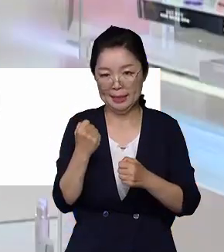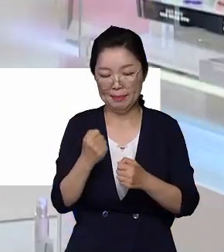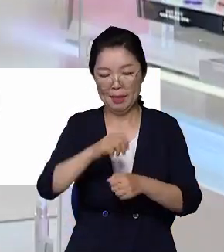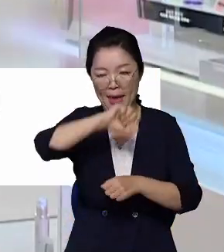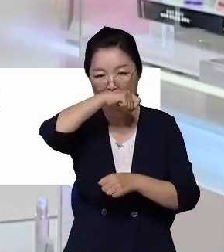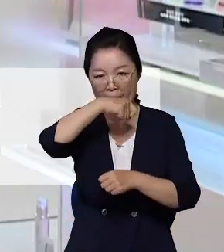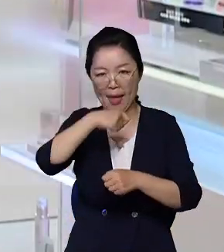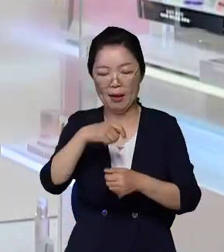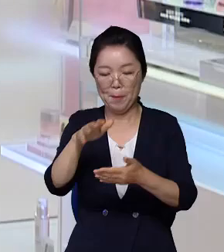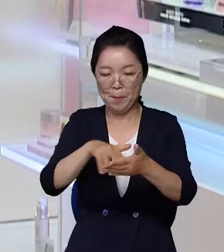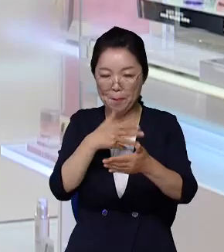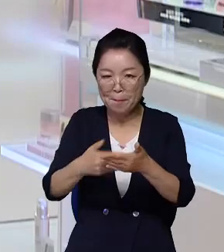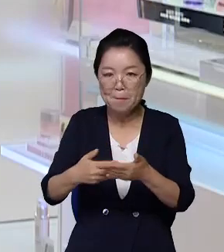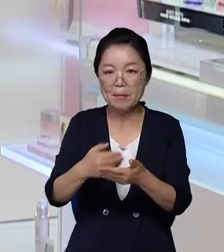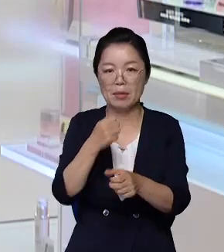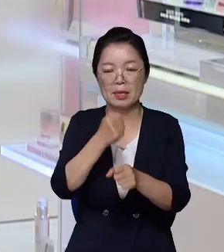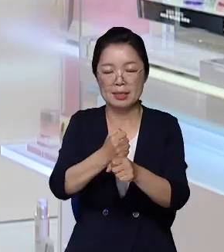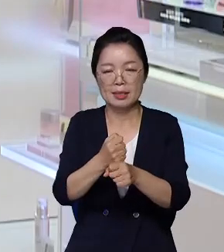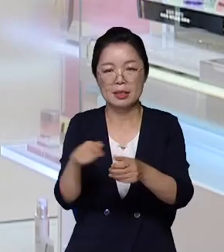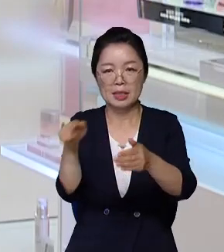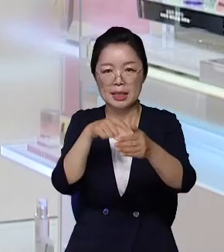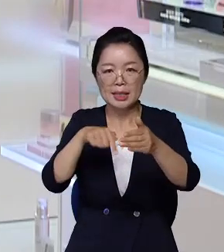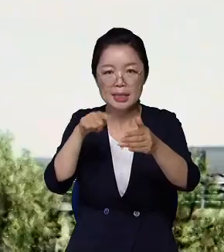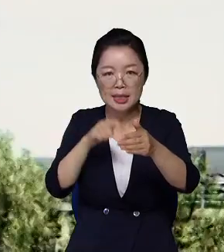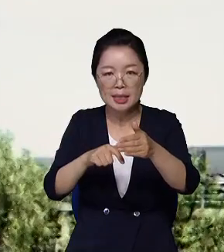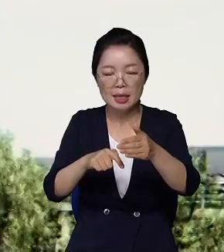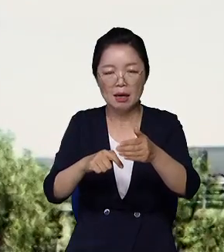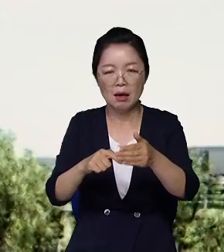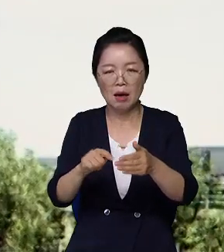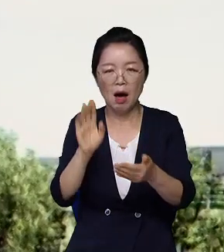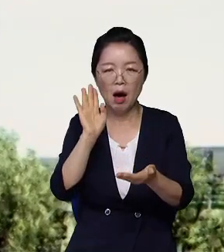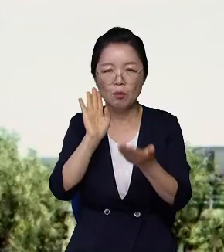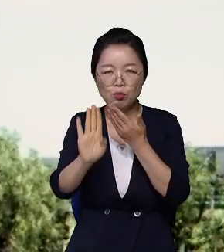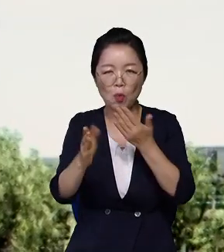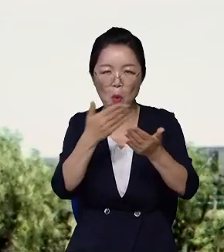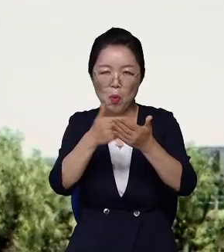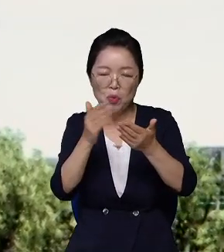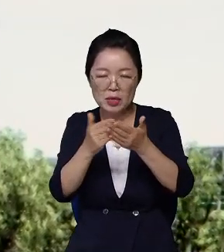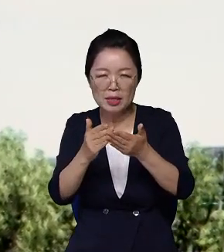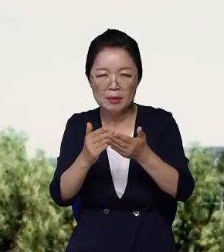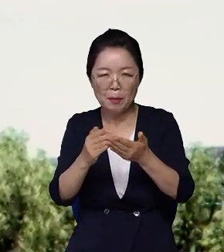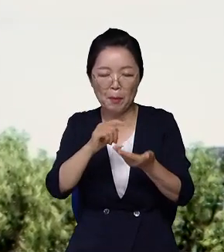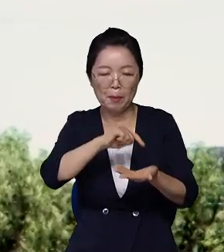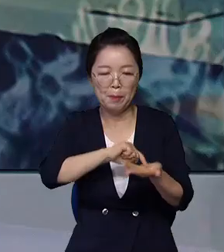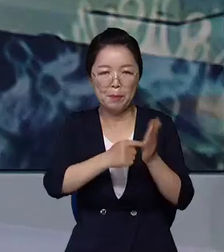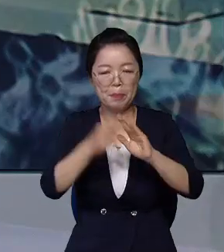예산정책협의회에서 국가지원형 복합 쇼핑몰에 대한 윤곽을 제시할 예정입니다.